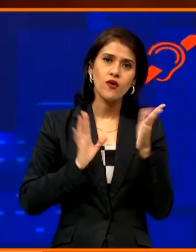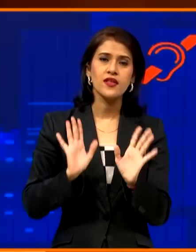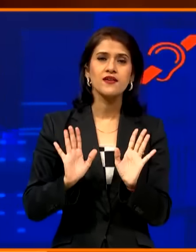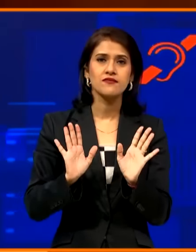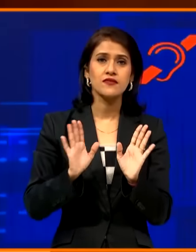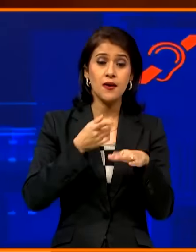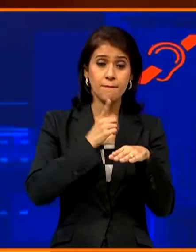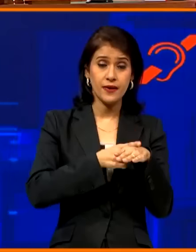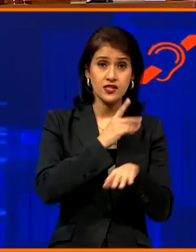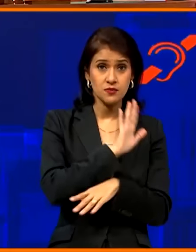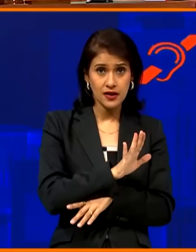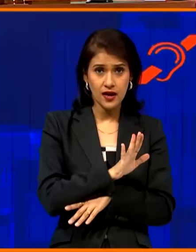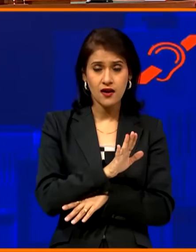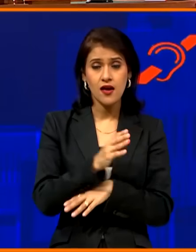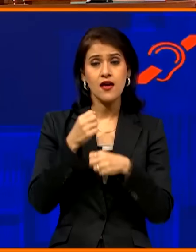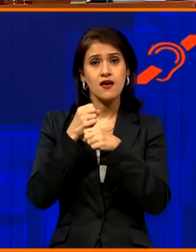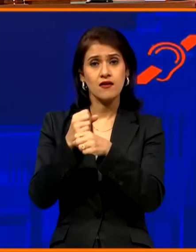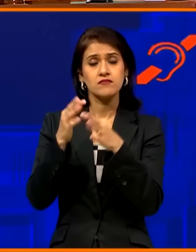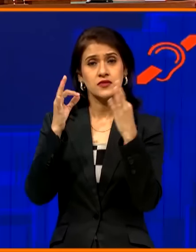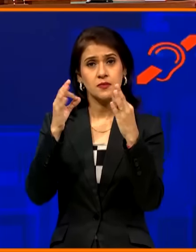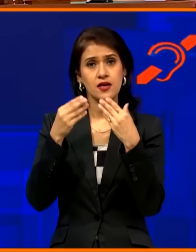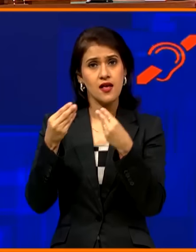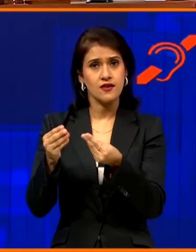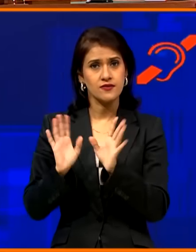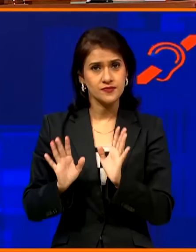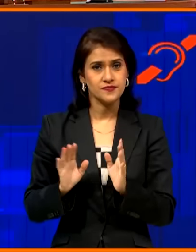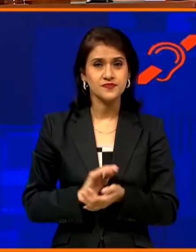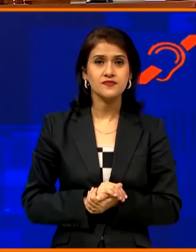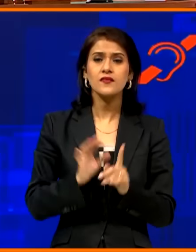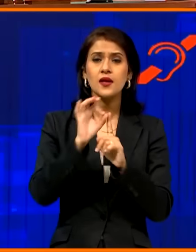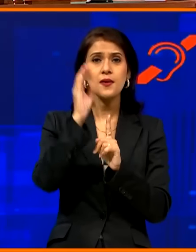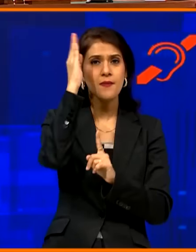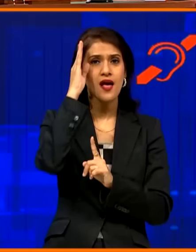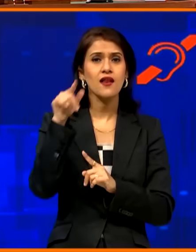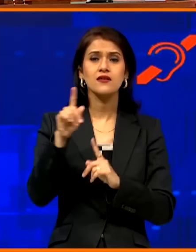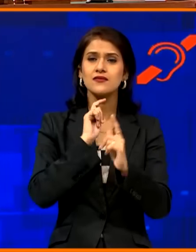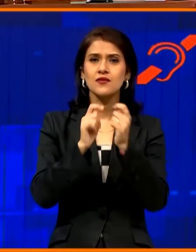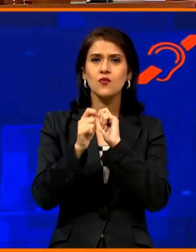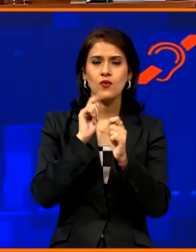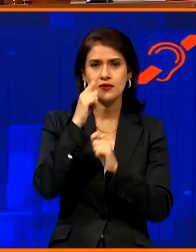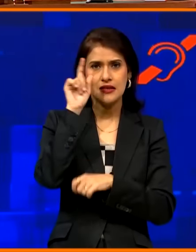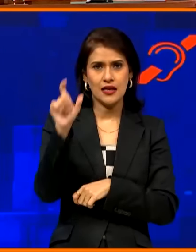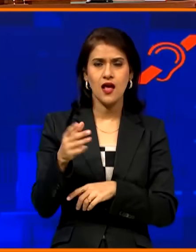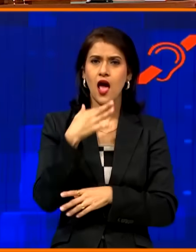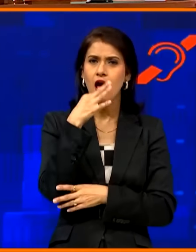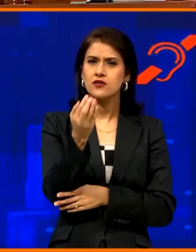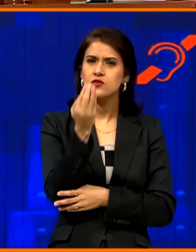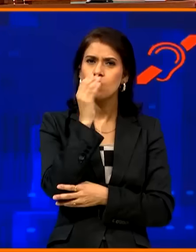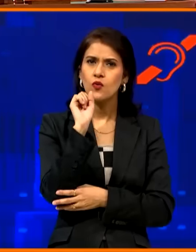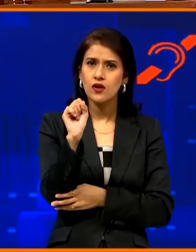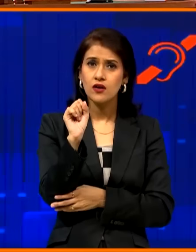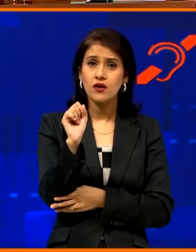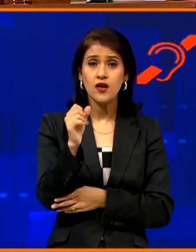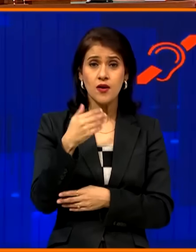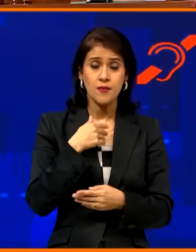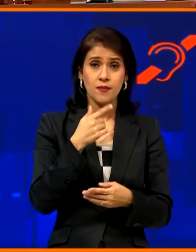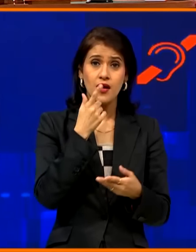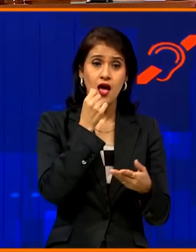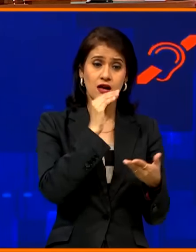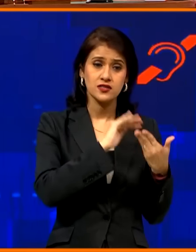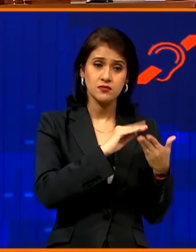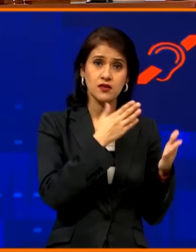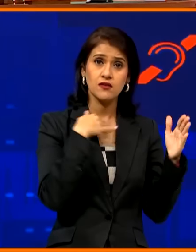रखी गई एक पाकिस्तान की जर्नलिस्ट है उन्होंने वहां एक मौलाना से पूछा कि मेरे हस्बैंड को तो हरे मिलेंगी मैं